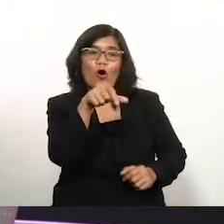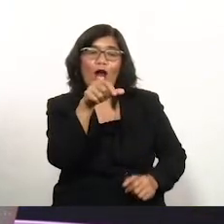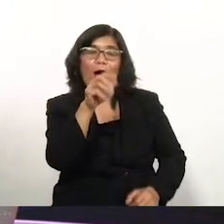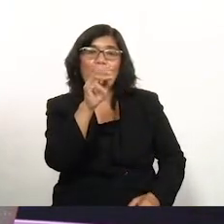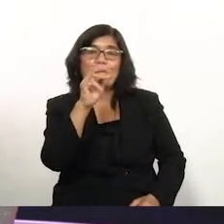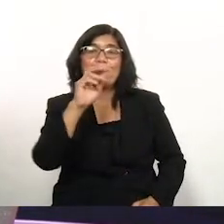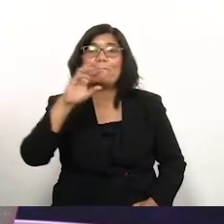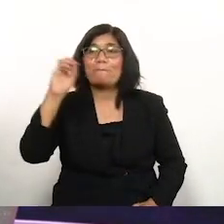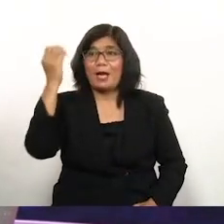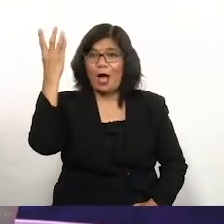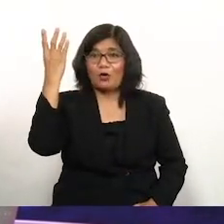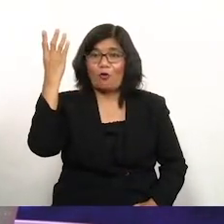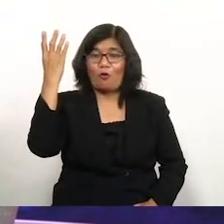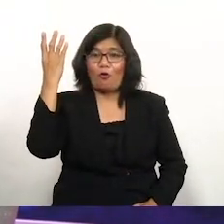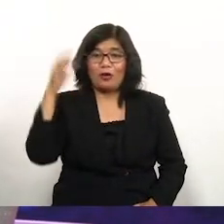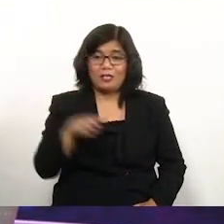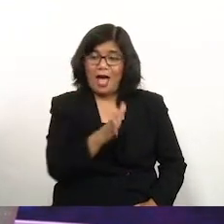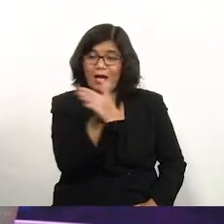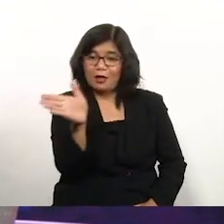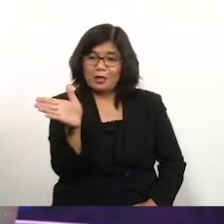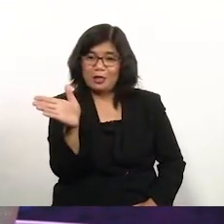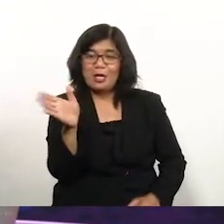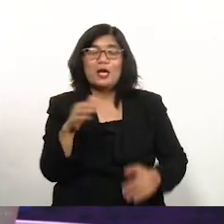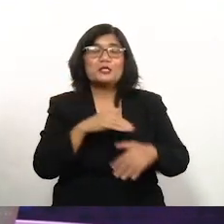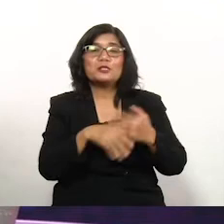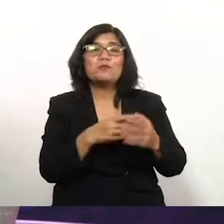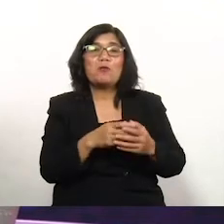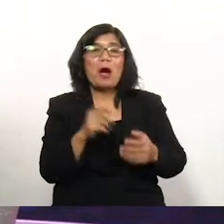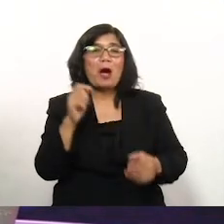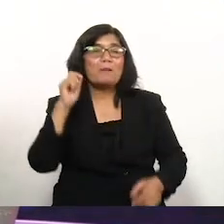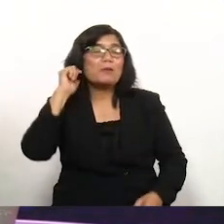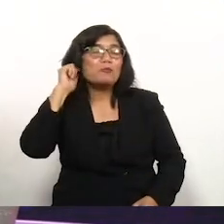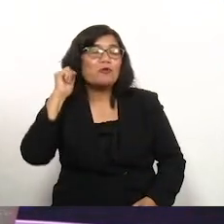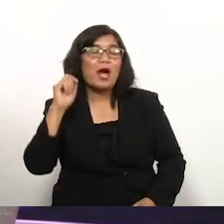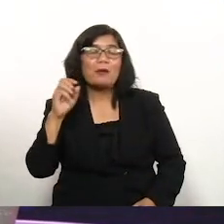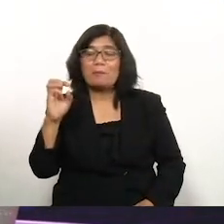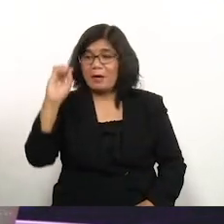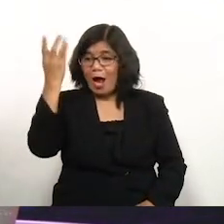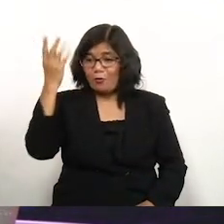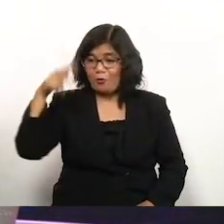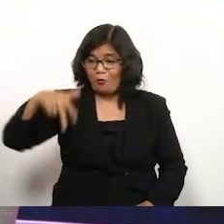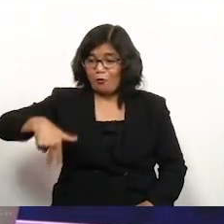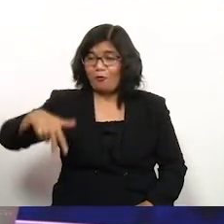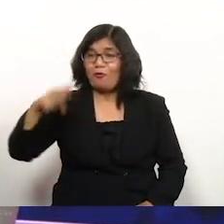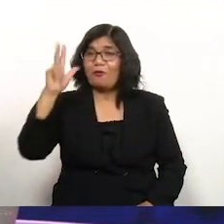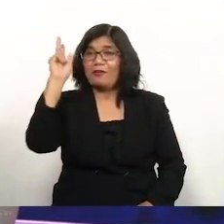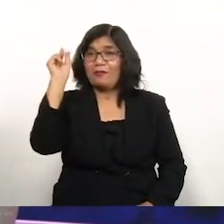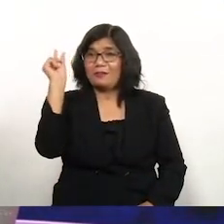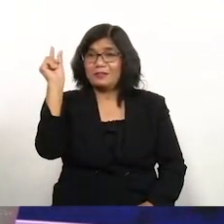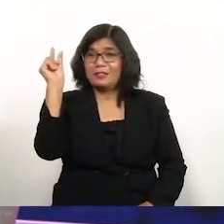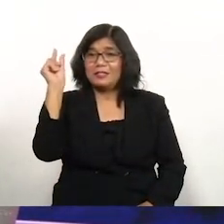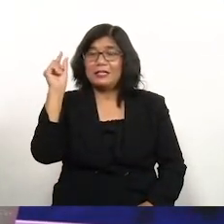orang Manado lalu dikhianati tiba-tiba sudah bilang semua perempuan Manado penghianat kebetulan tiga orang itu